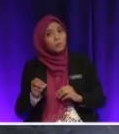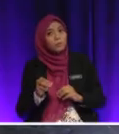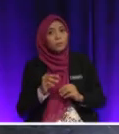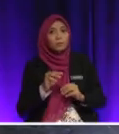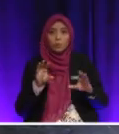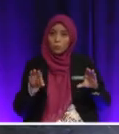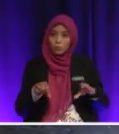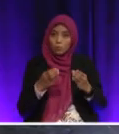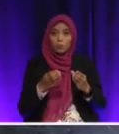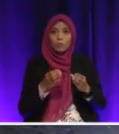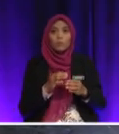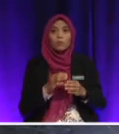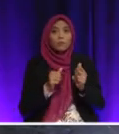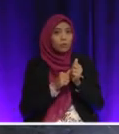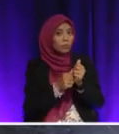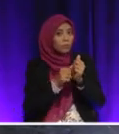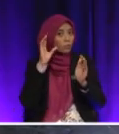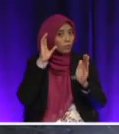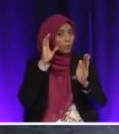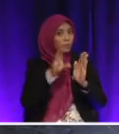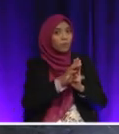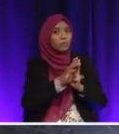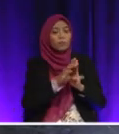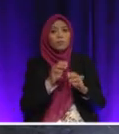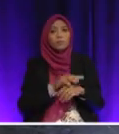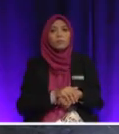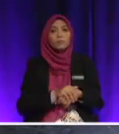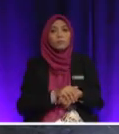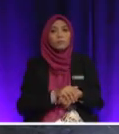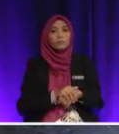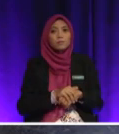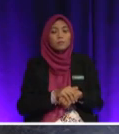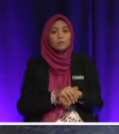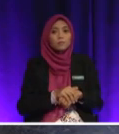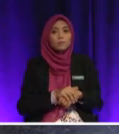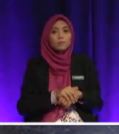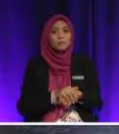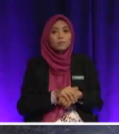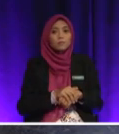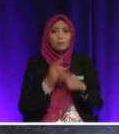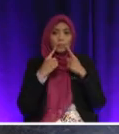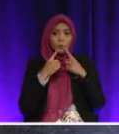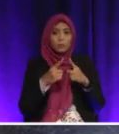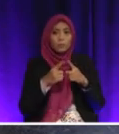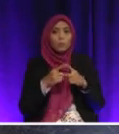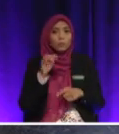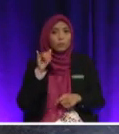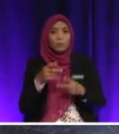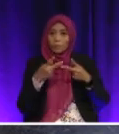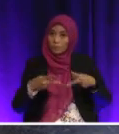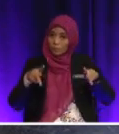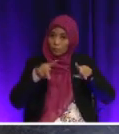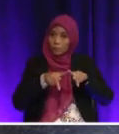berkaitan dengan gambar tersebut berdasarkan pembelajaran Cikgu tak mampu bagi semua banyak pun dapat bagi isi penting